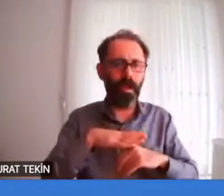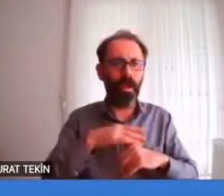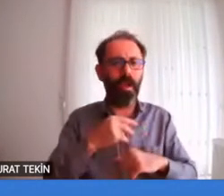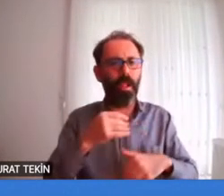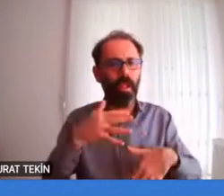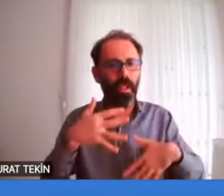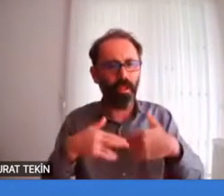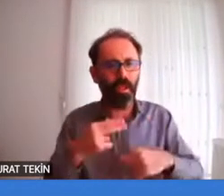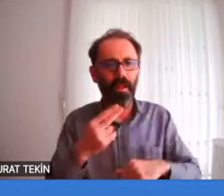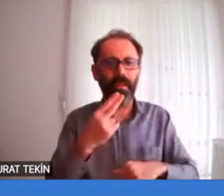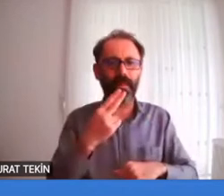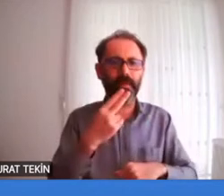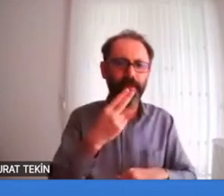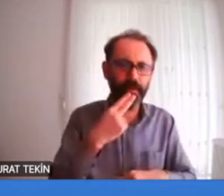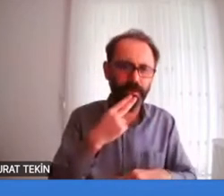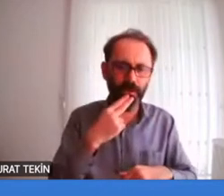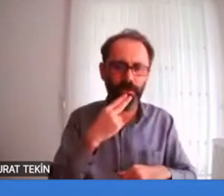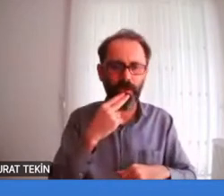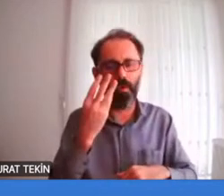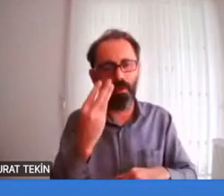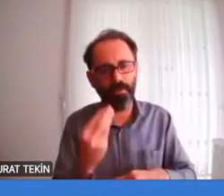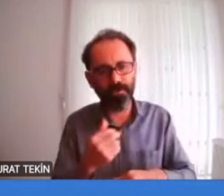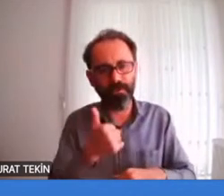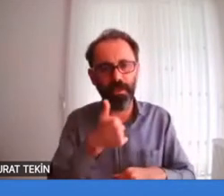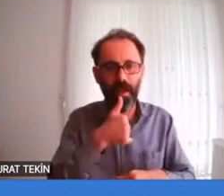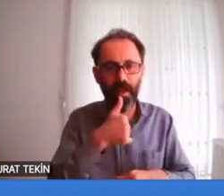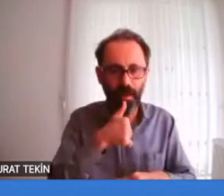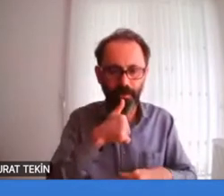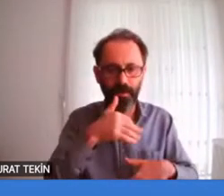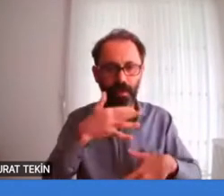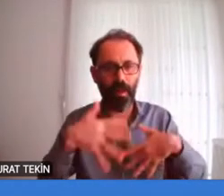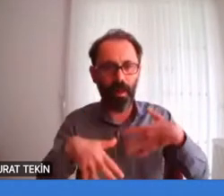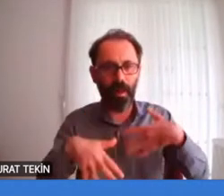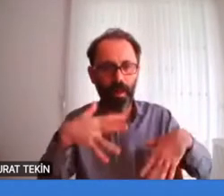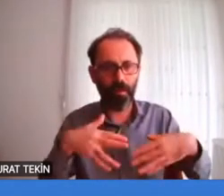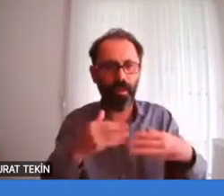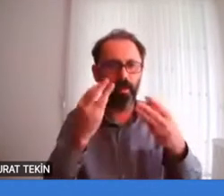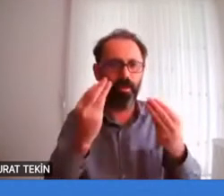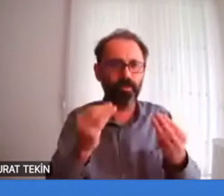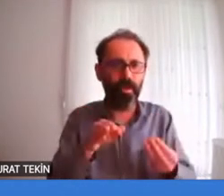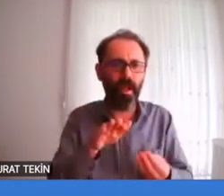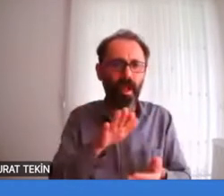çocuğu. Yani engellinin spor yapmasını zaten anlamıyorlar. Bir